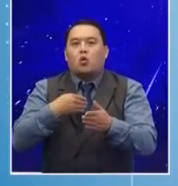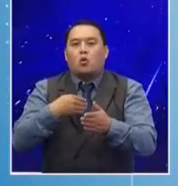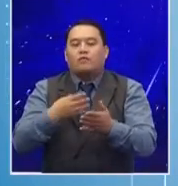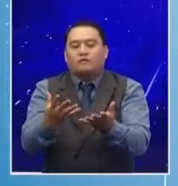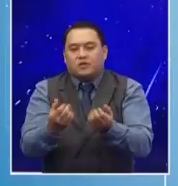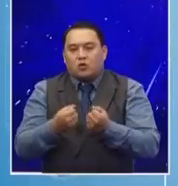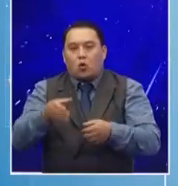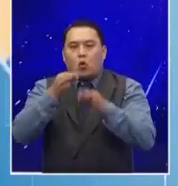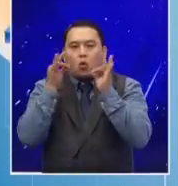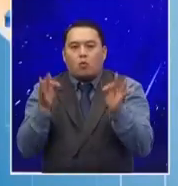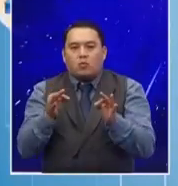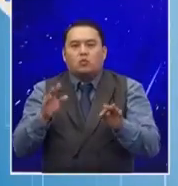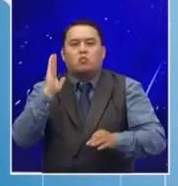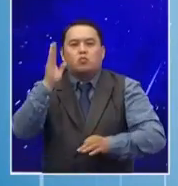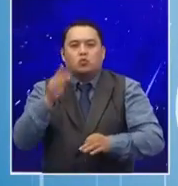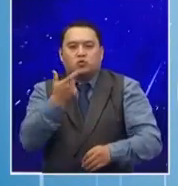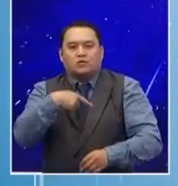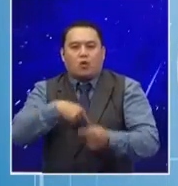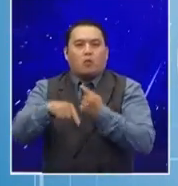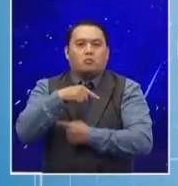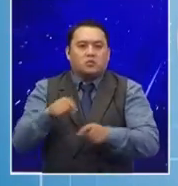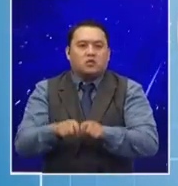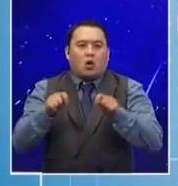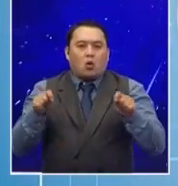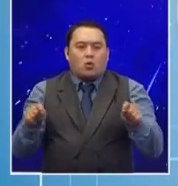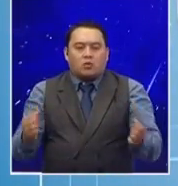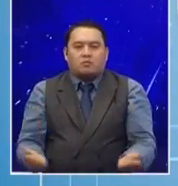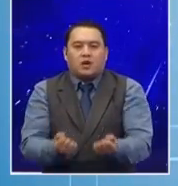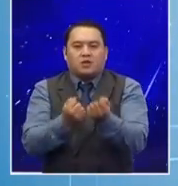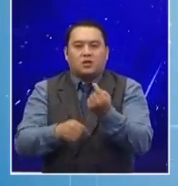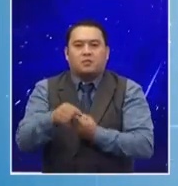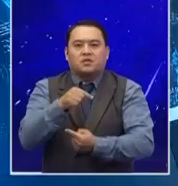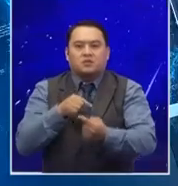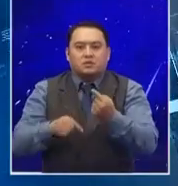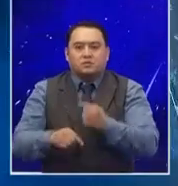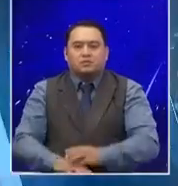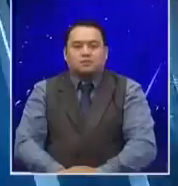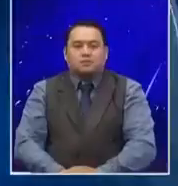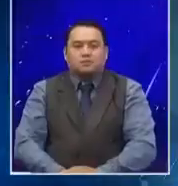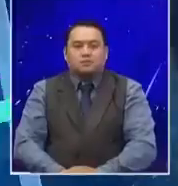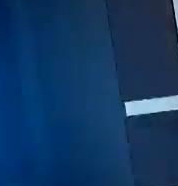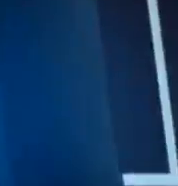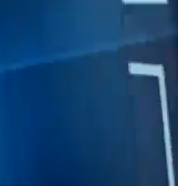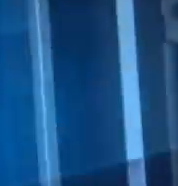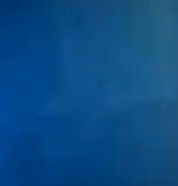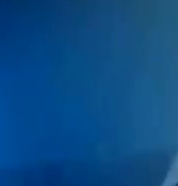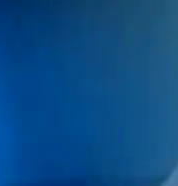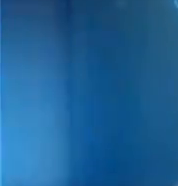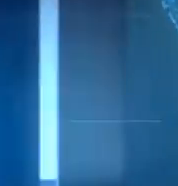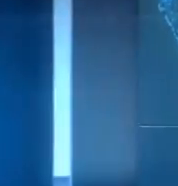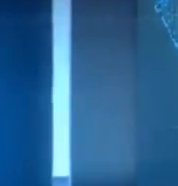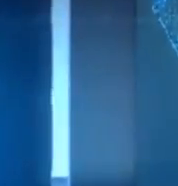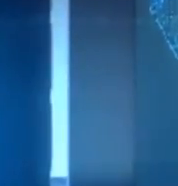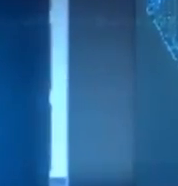опыт поможет его участникам в будущем открыть свое дело уже при поддержке Палаты предпринимателей. Гульмира Тимиргалиева,